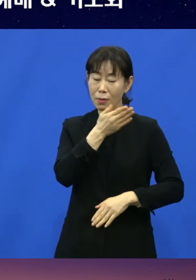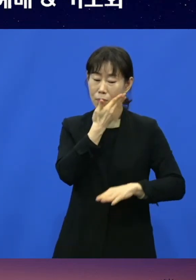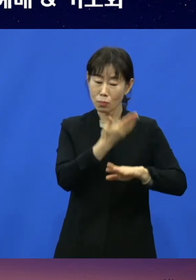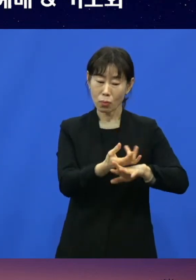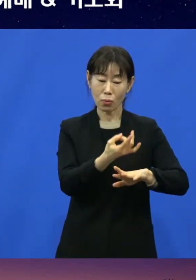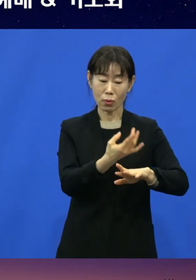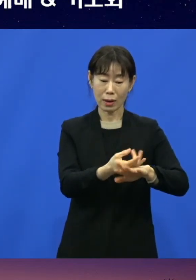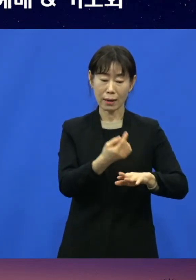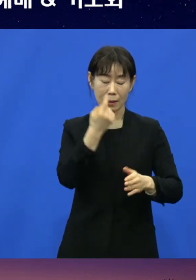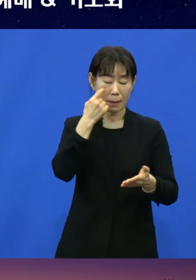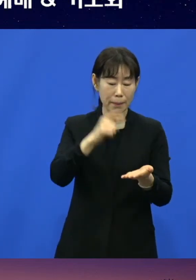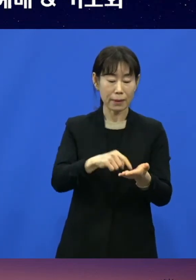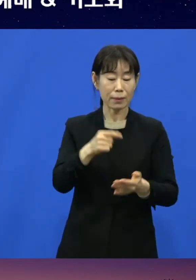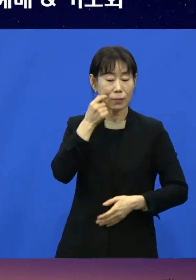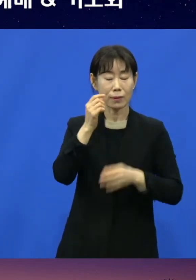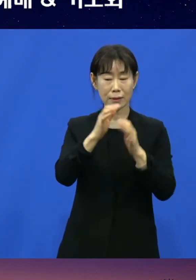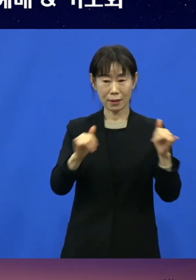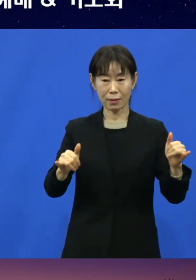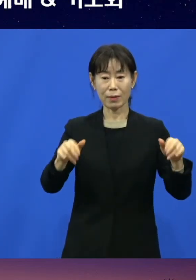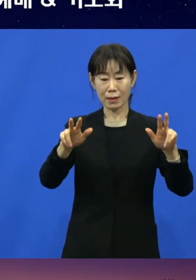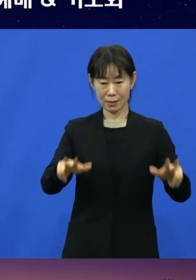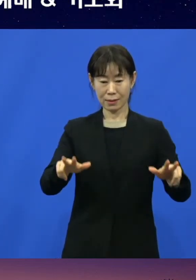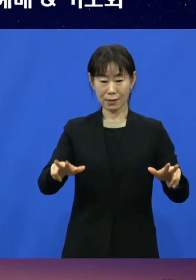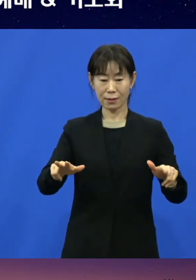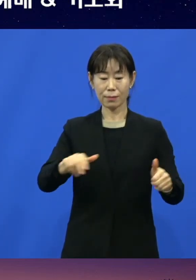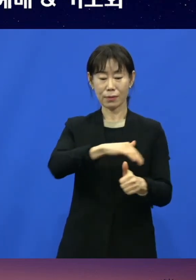자신이 가진 것을 부활로 여기며 살아갑니다.